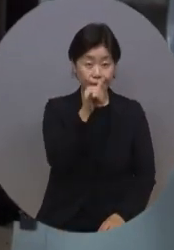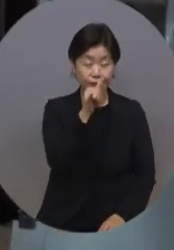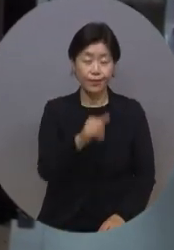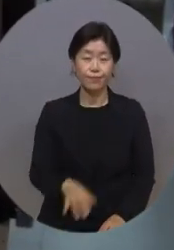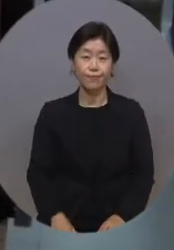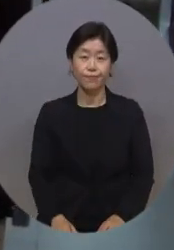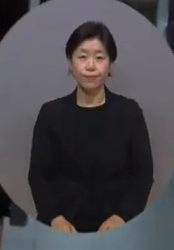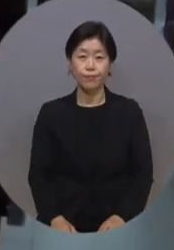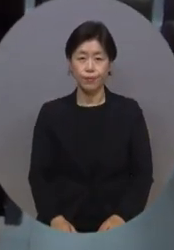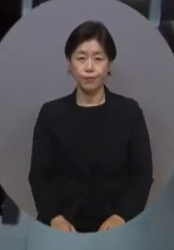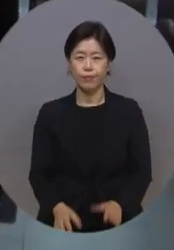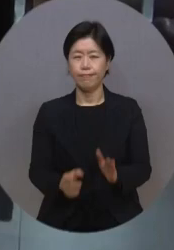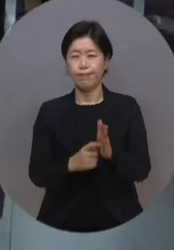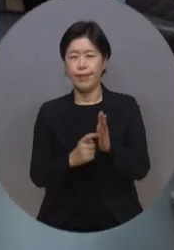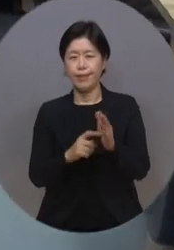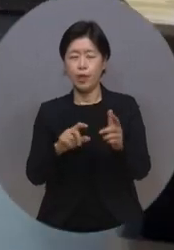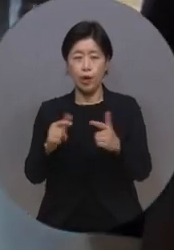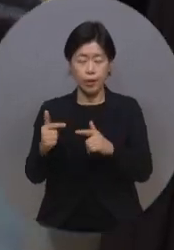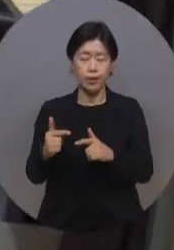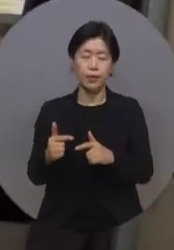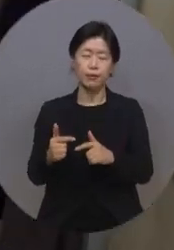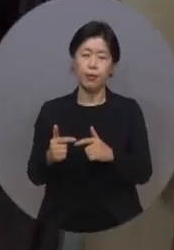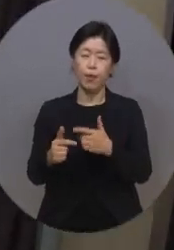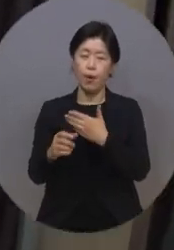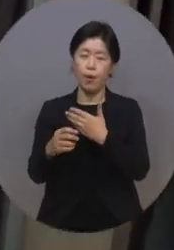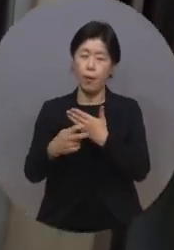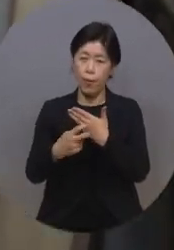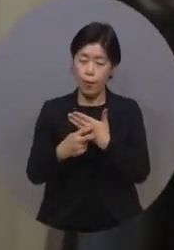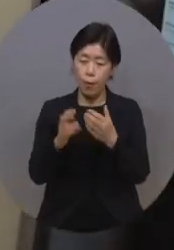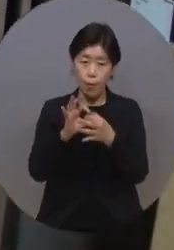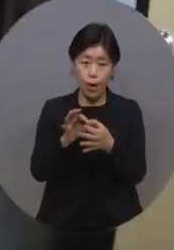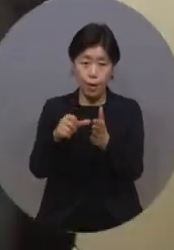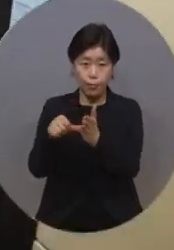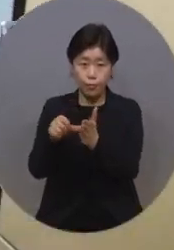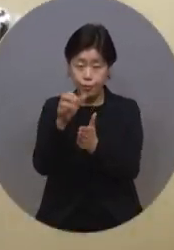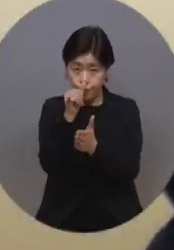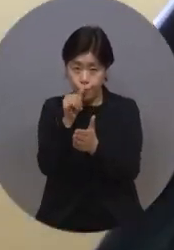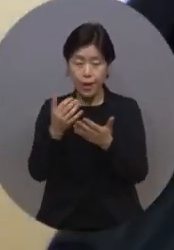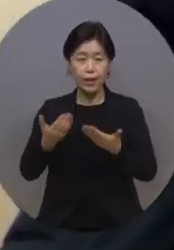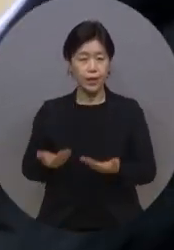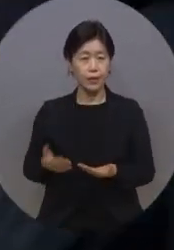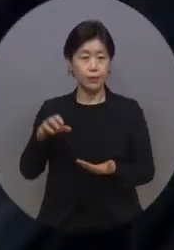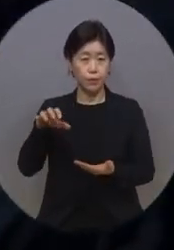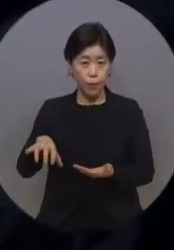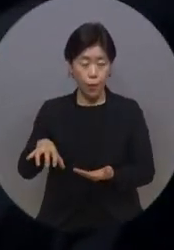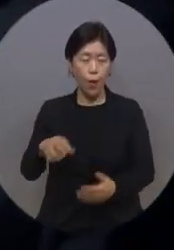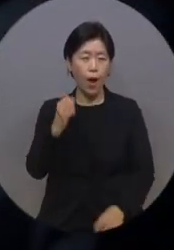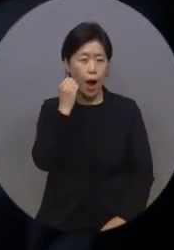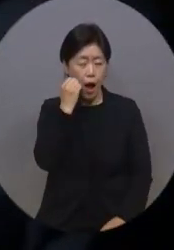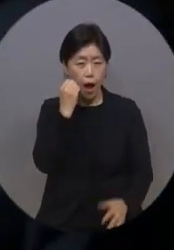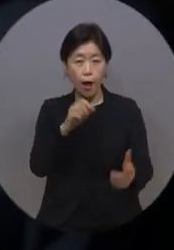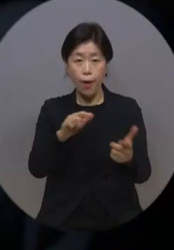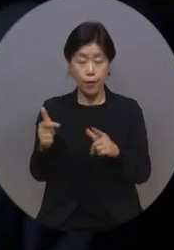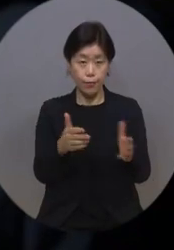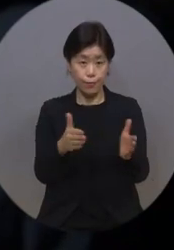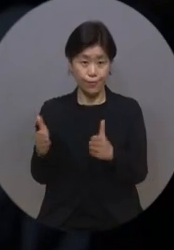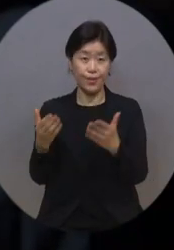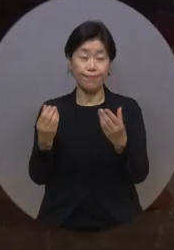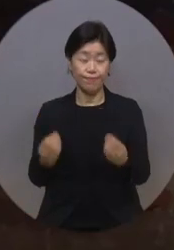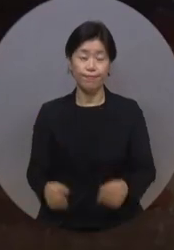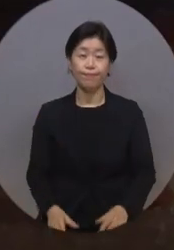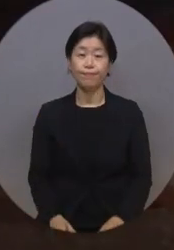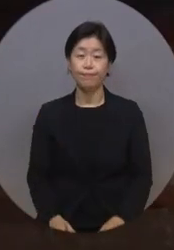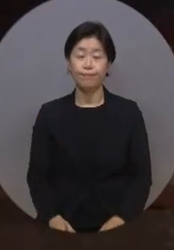있습니다. 비상용 의료용품은 물론 상담 공간, 휴식 공간, 간식까지 다양하게 준비되어